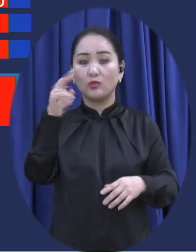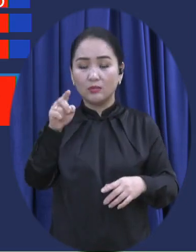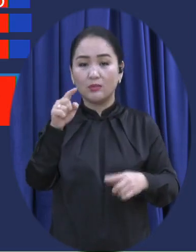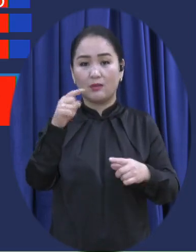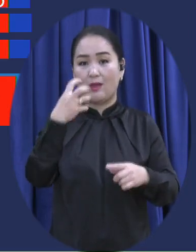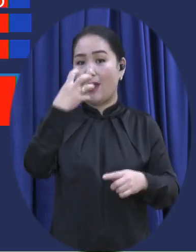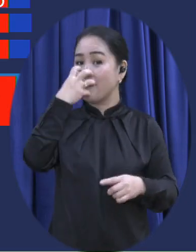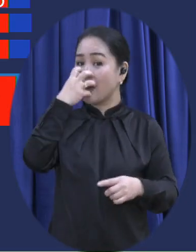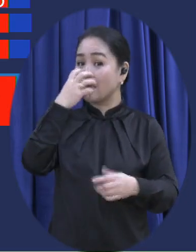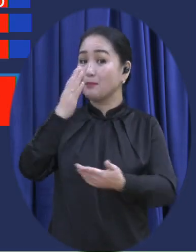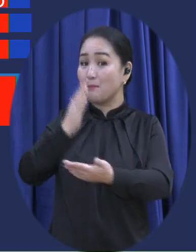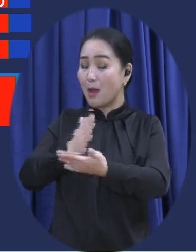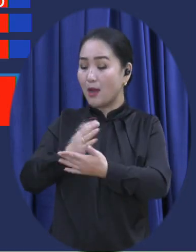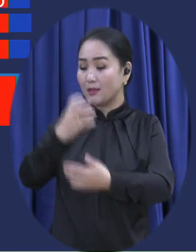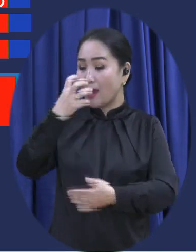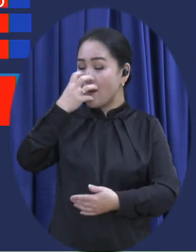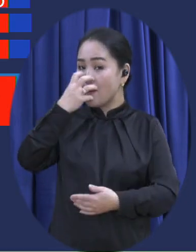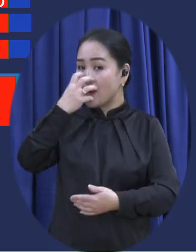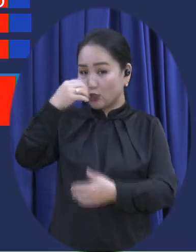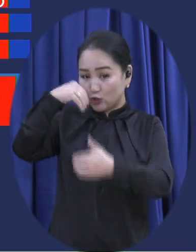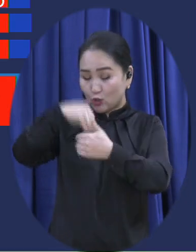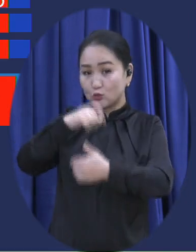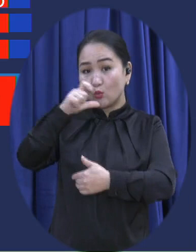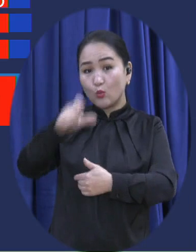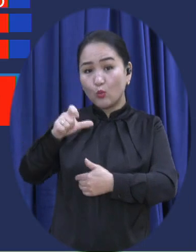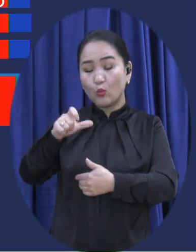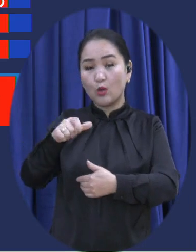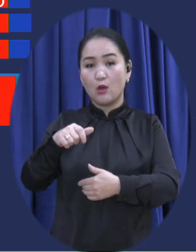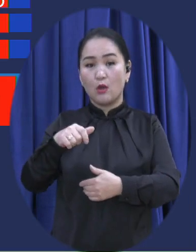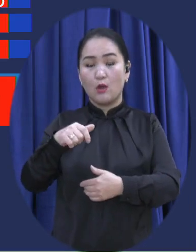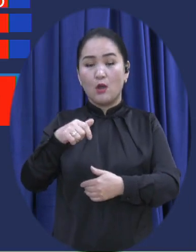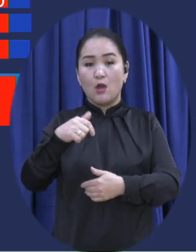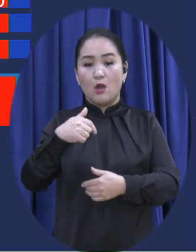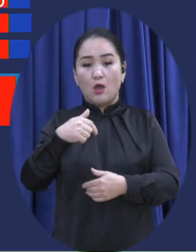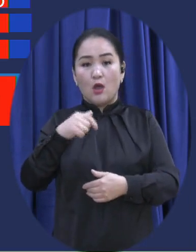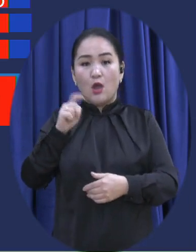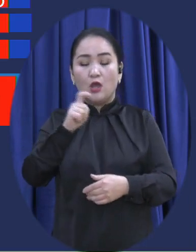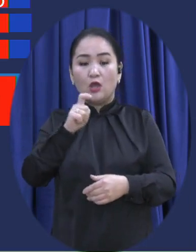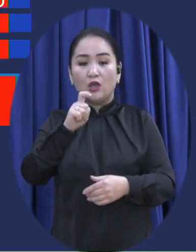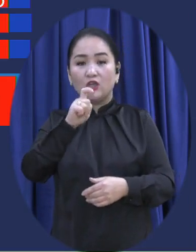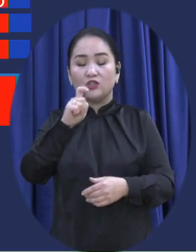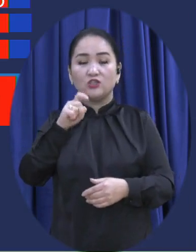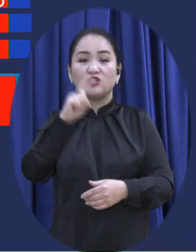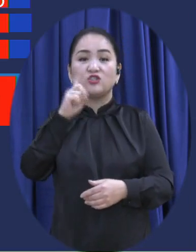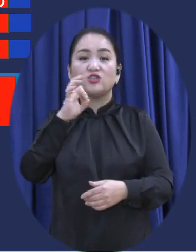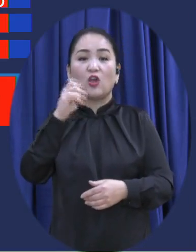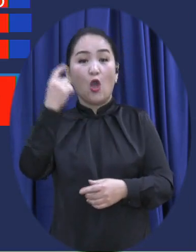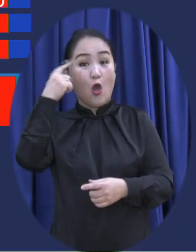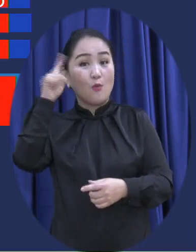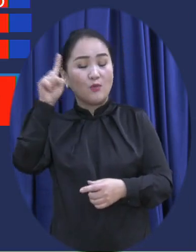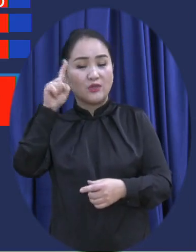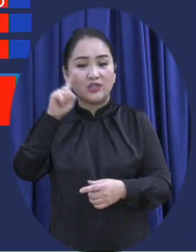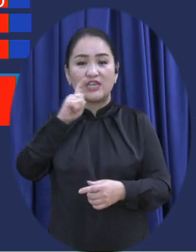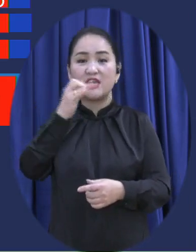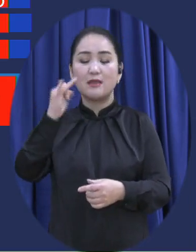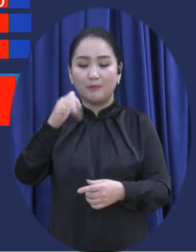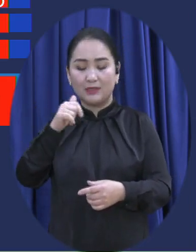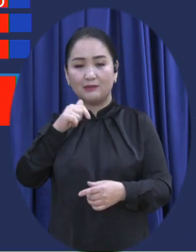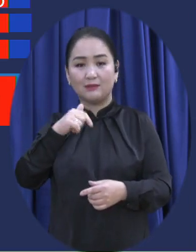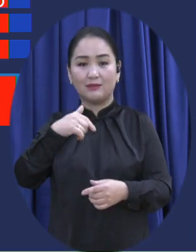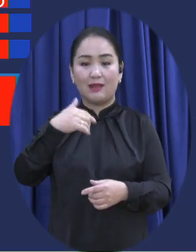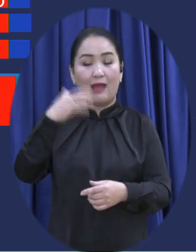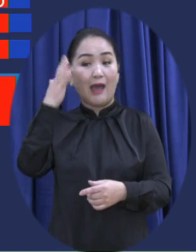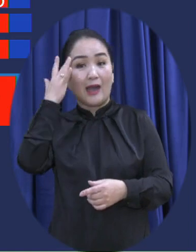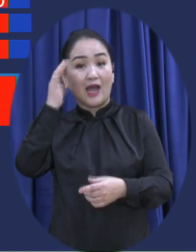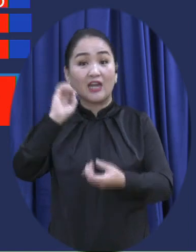аппаратанд. За энэ аппаратанд байгаа хүн бол ер нь зохиомжтой инвазив аргаар хийж байгаа. Ер нь биеийн байдал нь тогтвортой болж байгаа